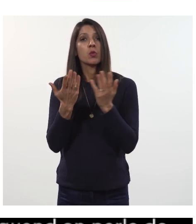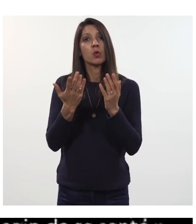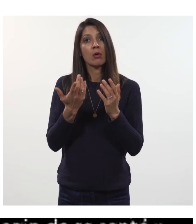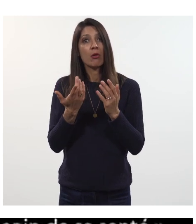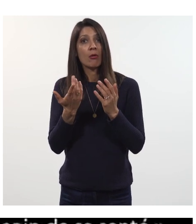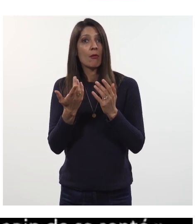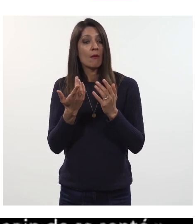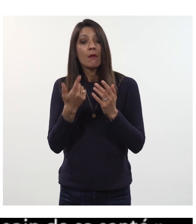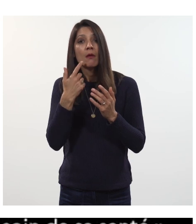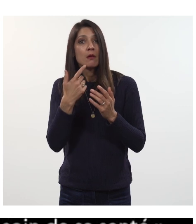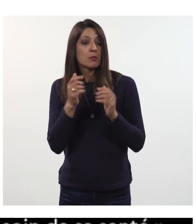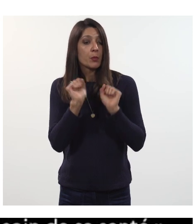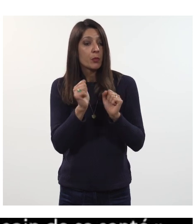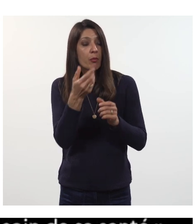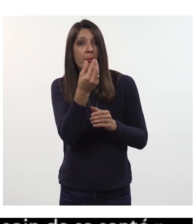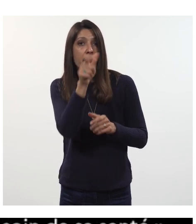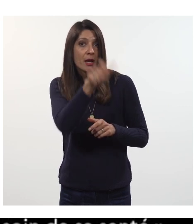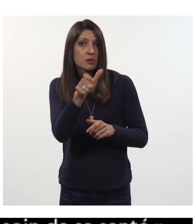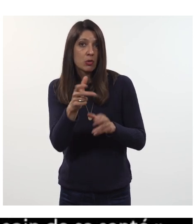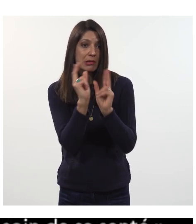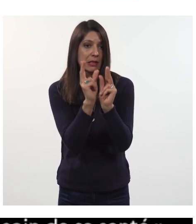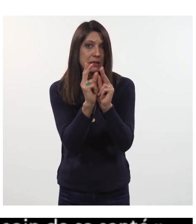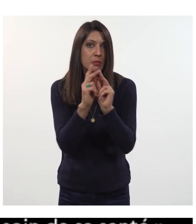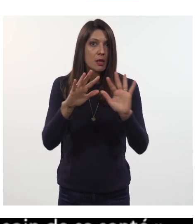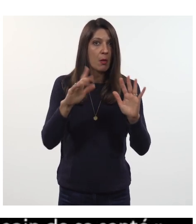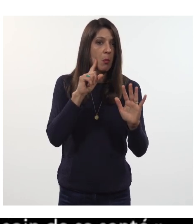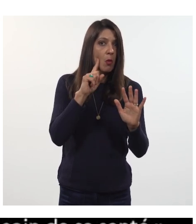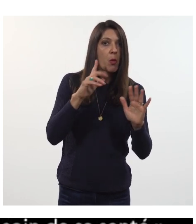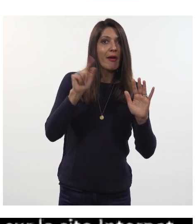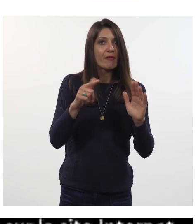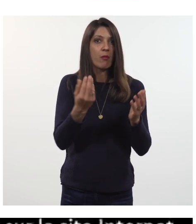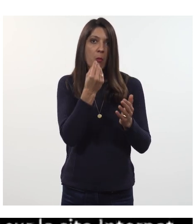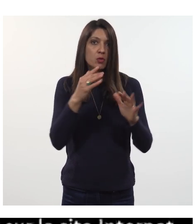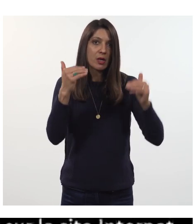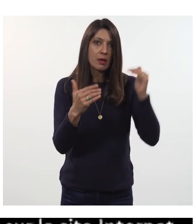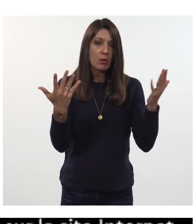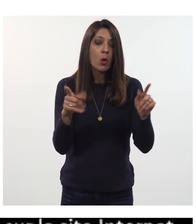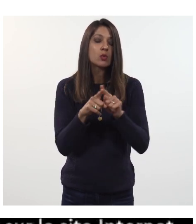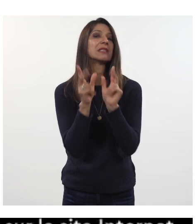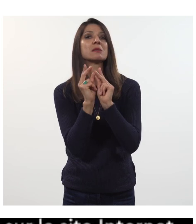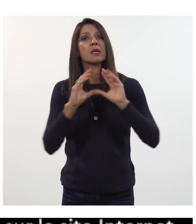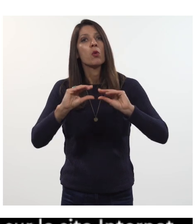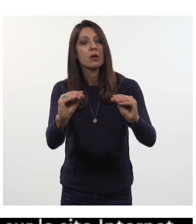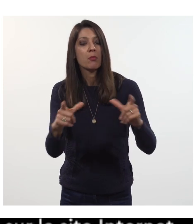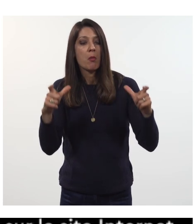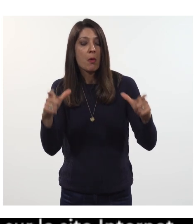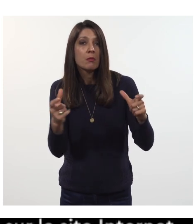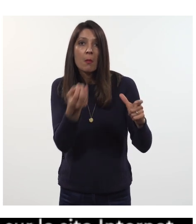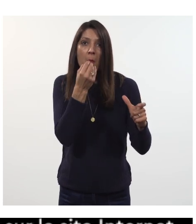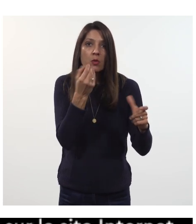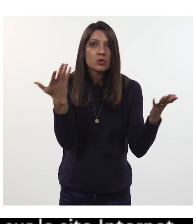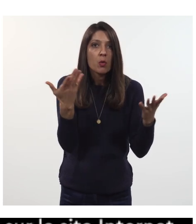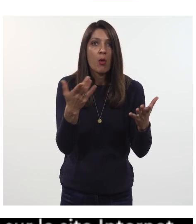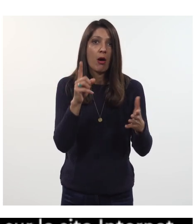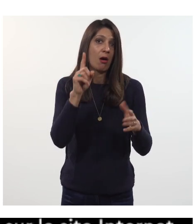la nutrition. On peut également expliquer concrètement qu'est-ce qu'on peut mettre dans son assiette ou pas. On a également